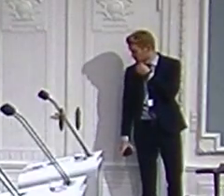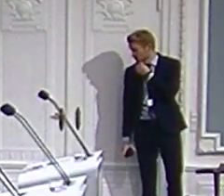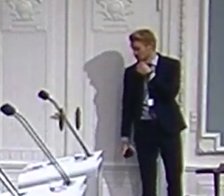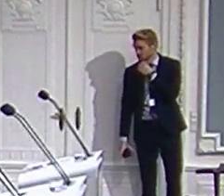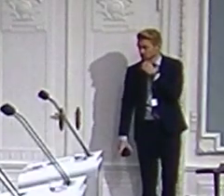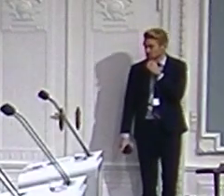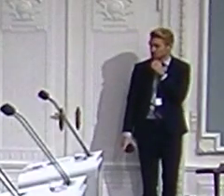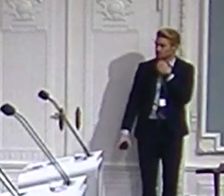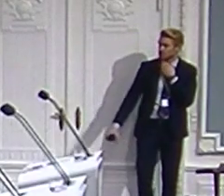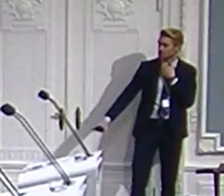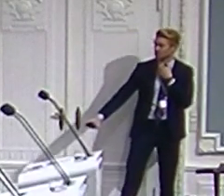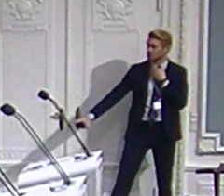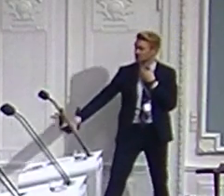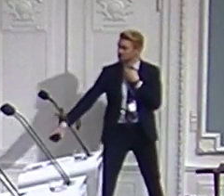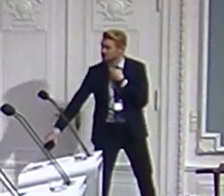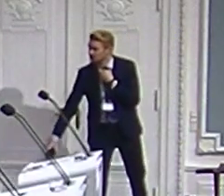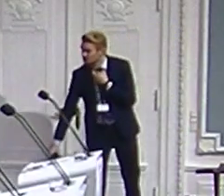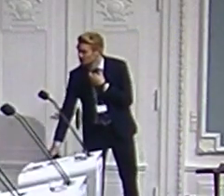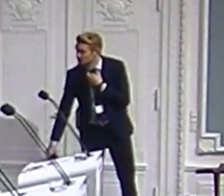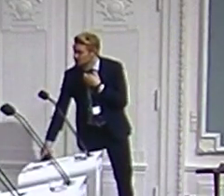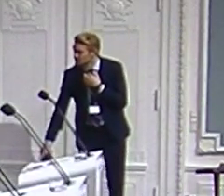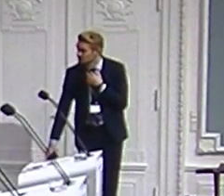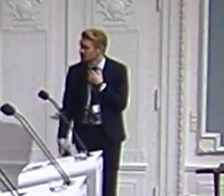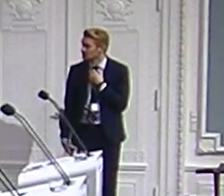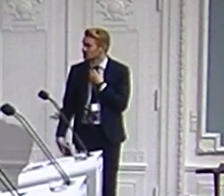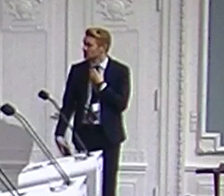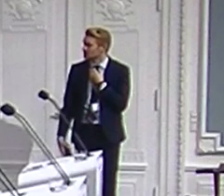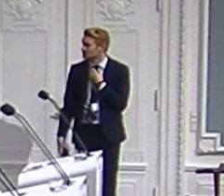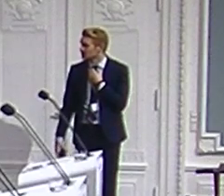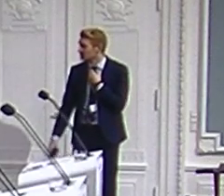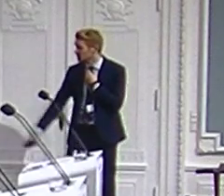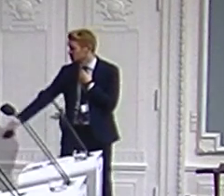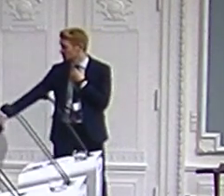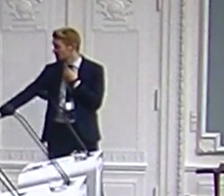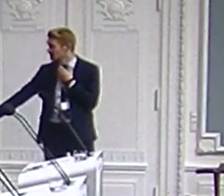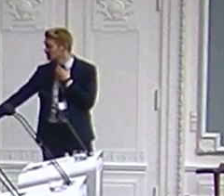lukker skoler og sådan noget. Det ved vi ikke, hvad det er for noget.